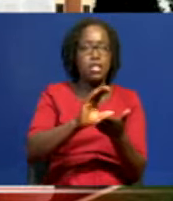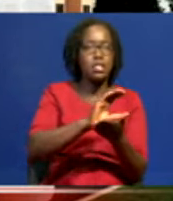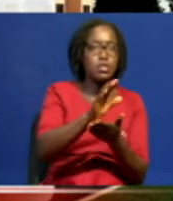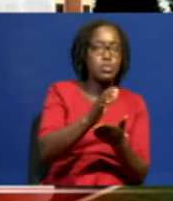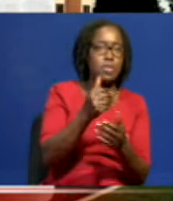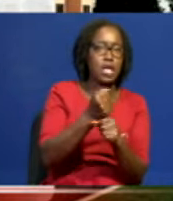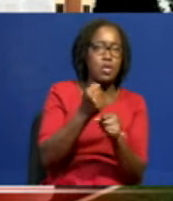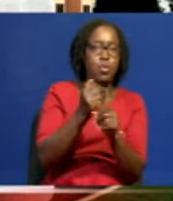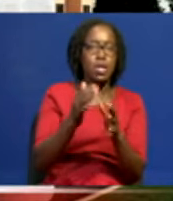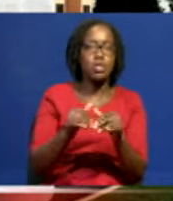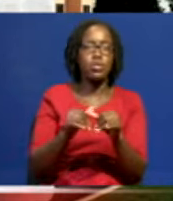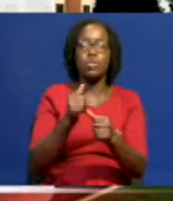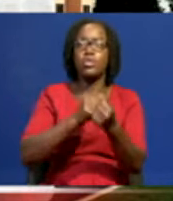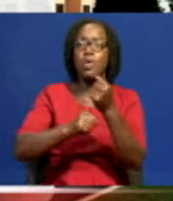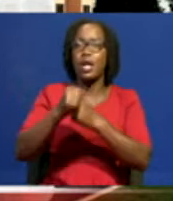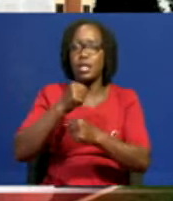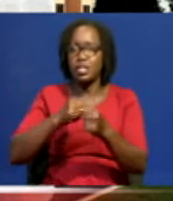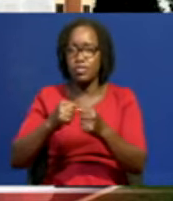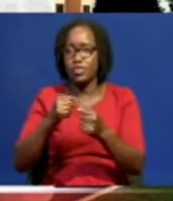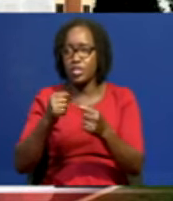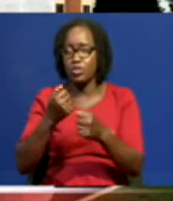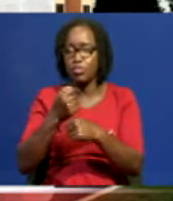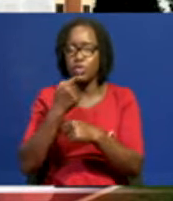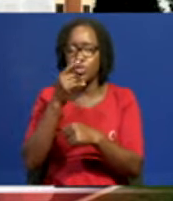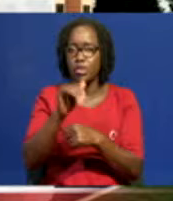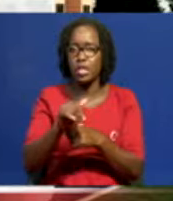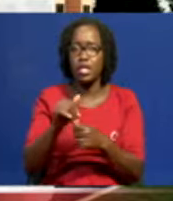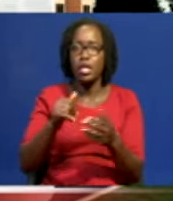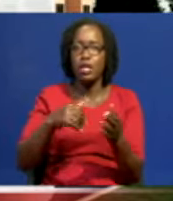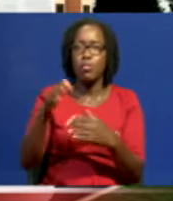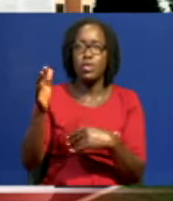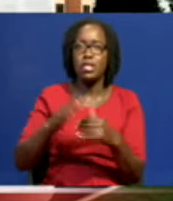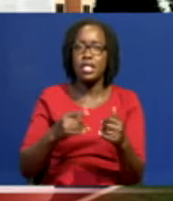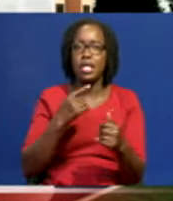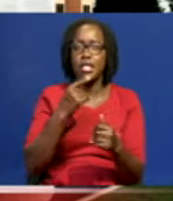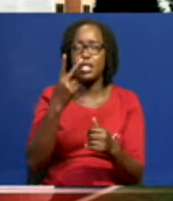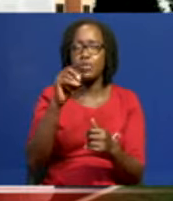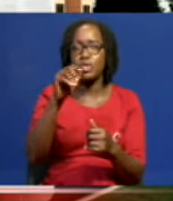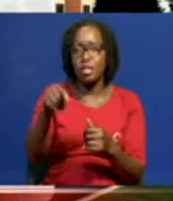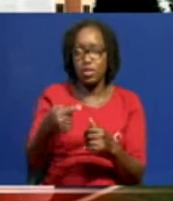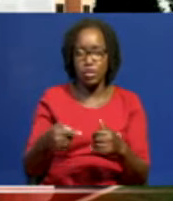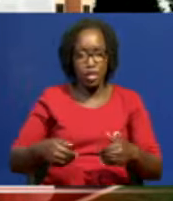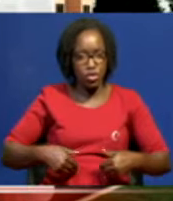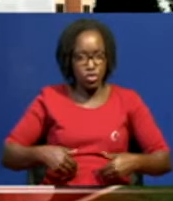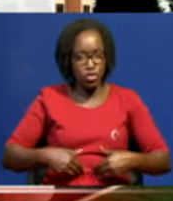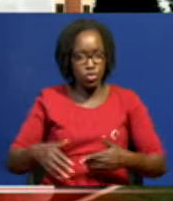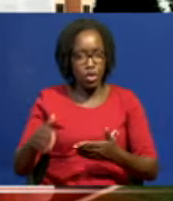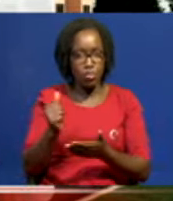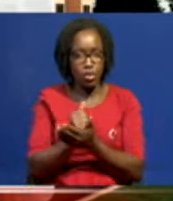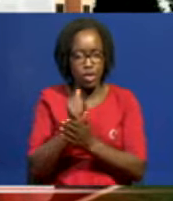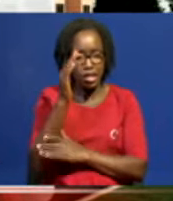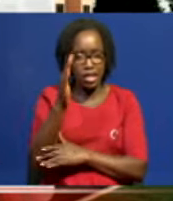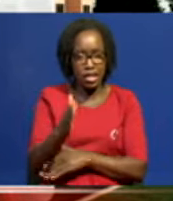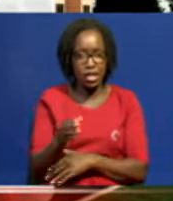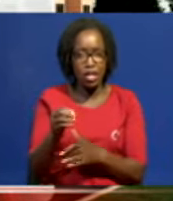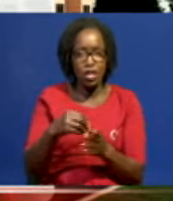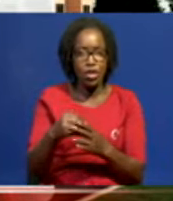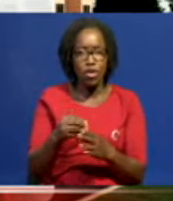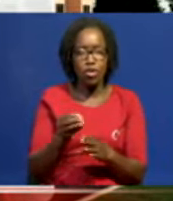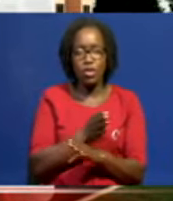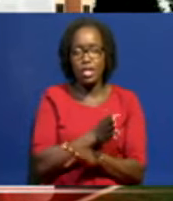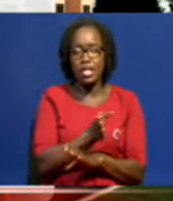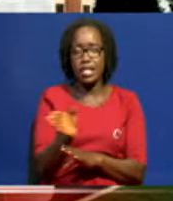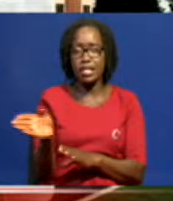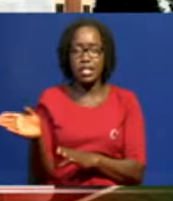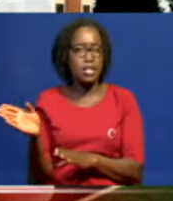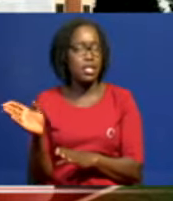wafanyakazi kuendelea na shughuli zao ili kuhakikisha zaidi ya vijana 1120 walioajiriwa moja kwa moja au kwa njia zisizo za moja kwa